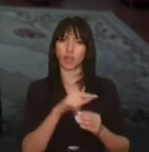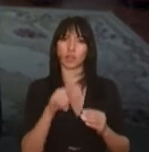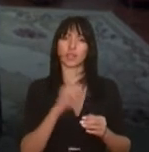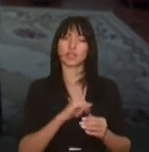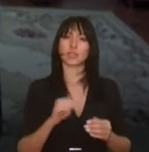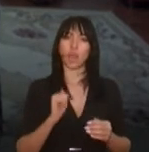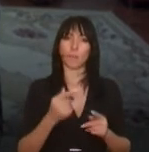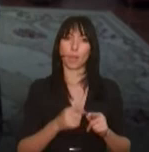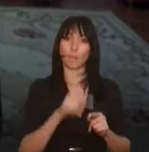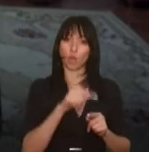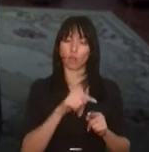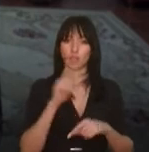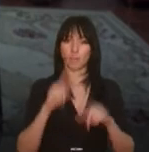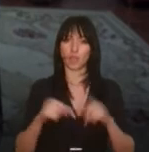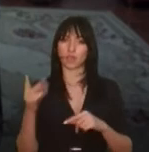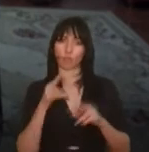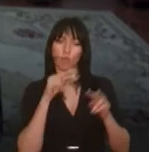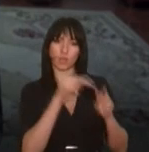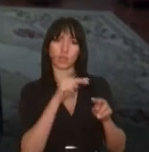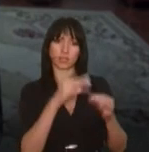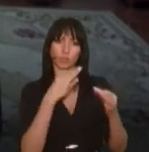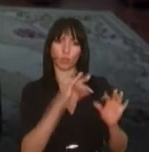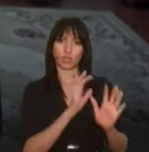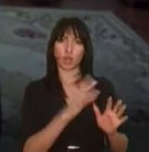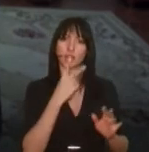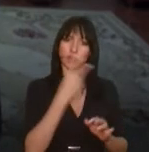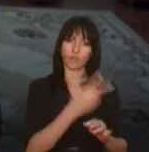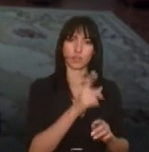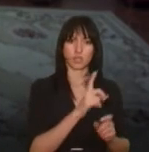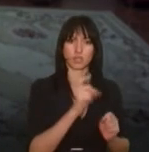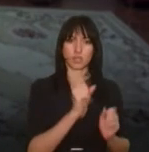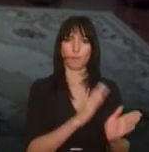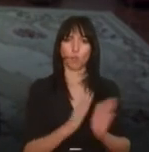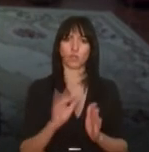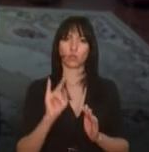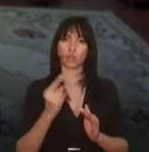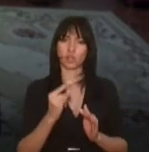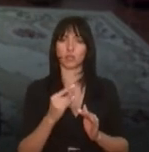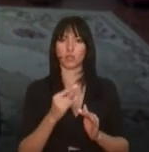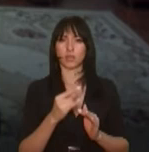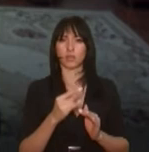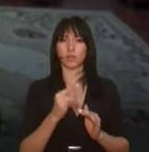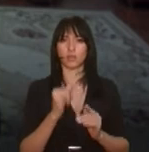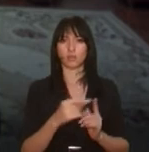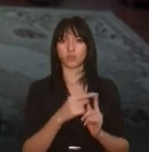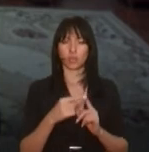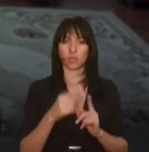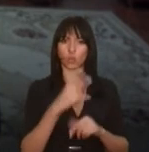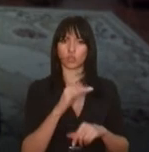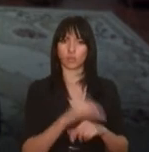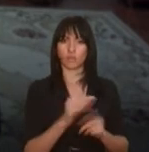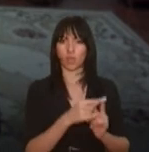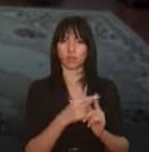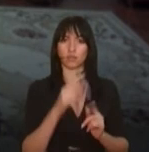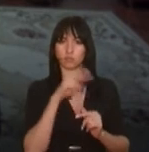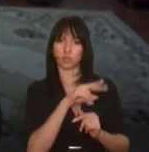оце батьки повинні спостерігати, дивитися за поведінкою дитини, ну і, звичайно, спостерігати за станом здоров'я. Тому